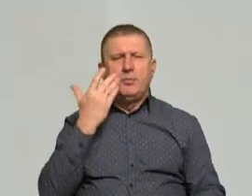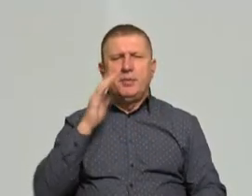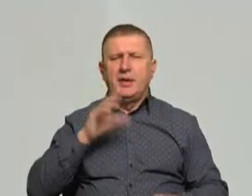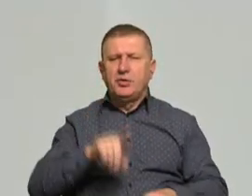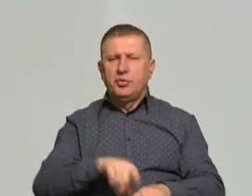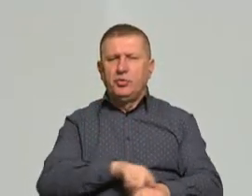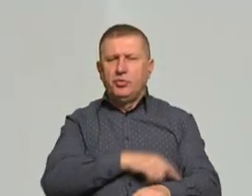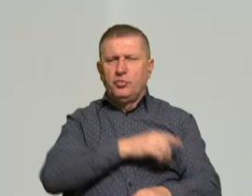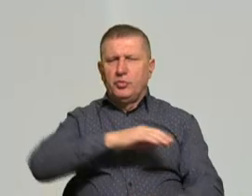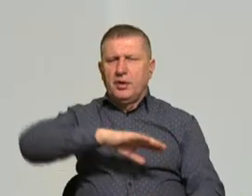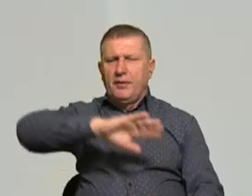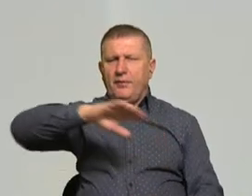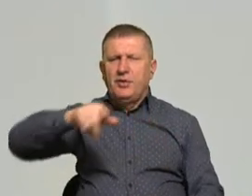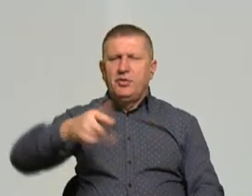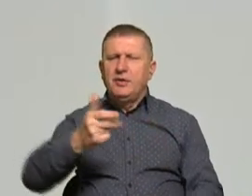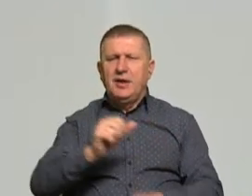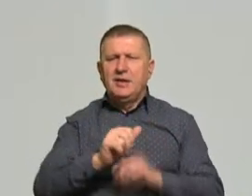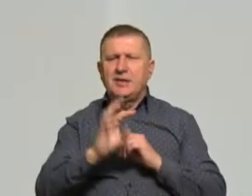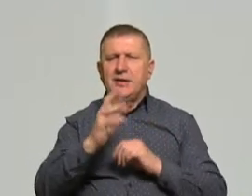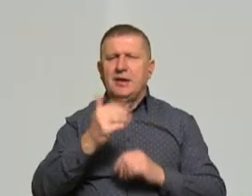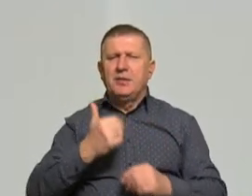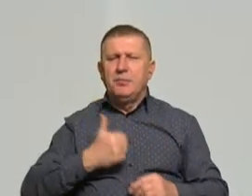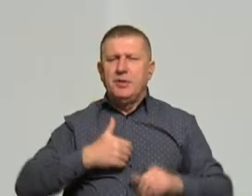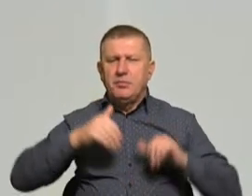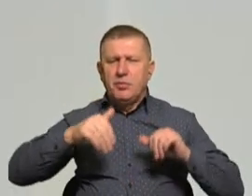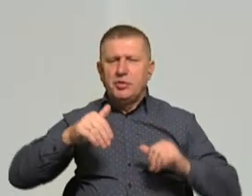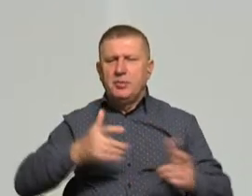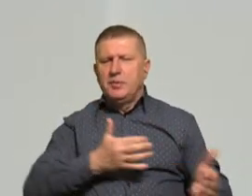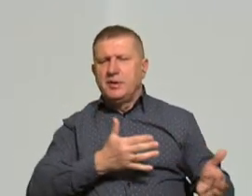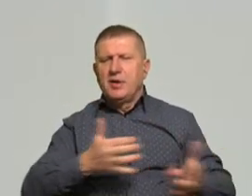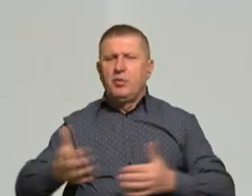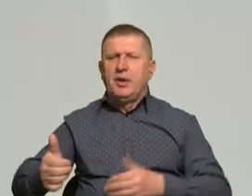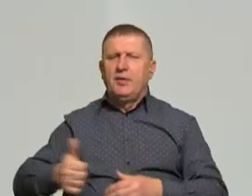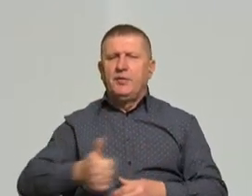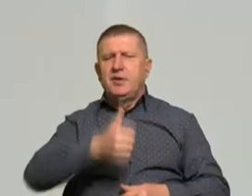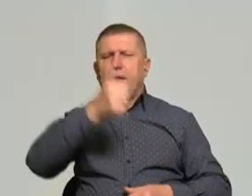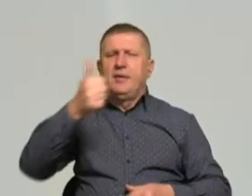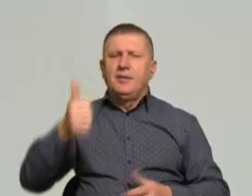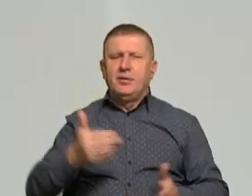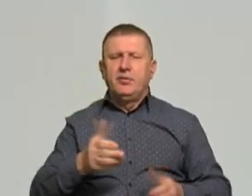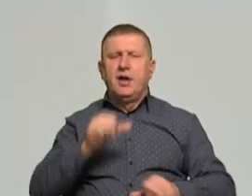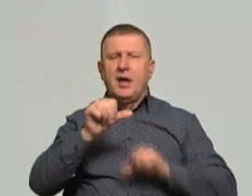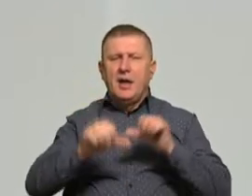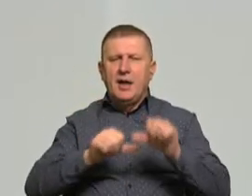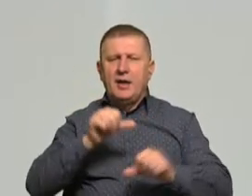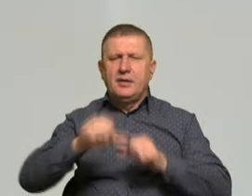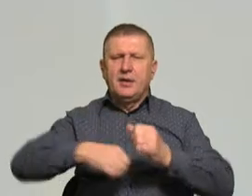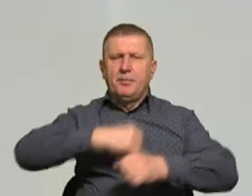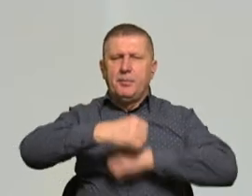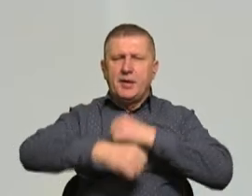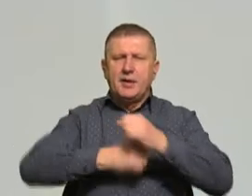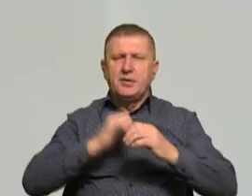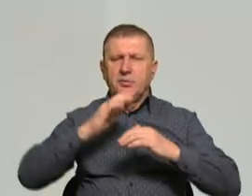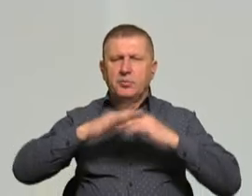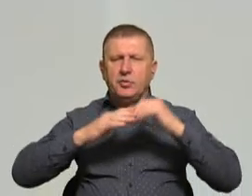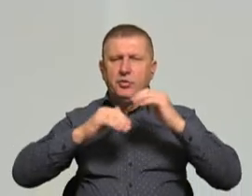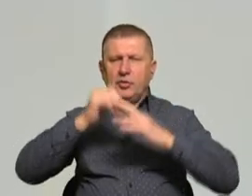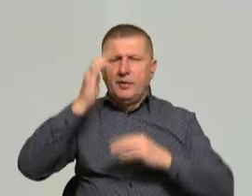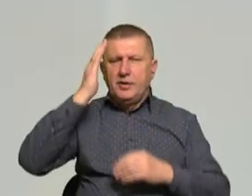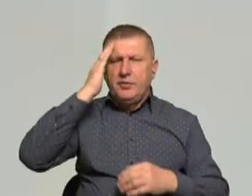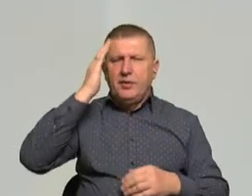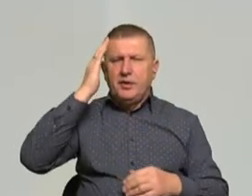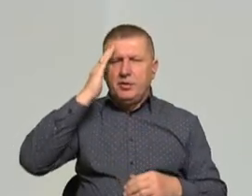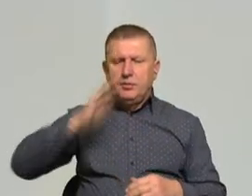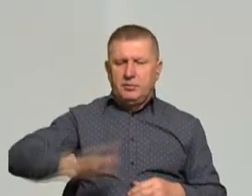długofalowe. I to nie jest tak, że możemy załatwić ten problem z dnia na dzień, z tygodnia na tydzień, tylko to są lata pracy, budowania świadomości od